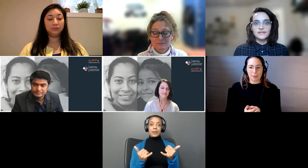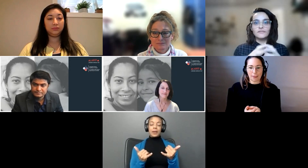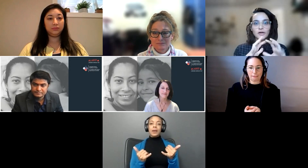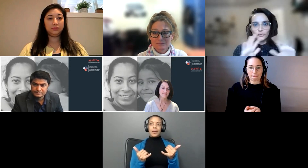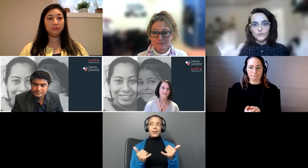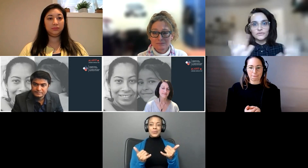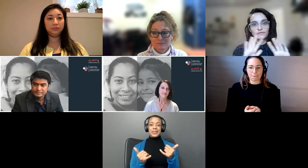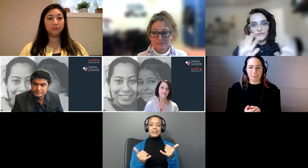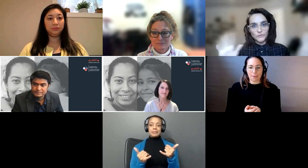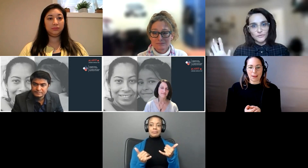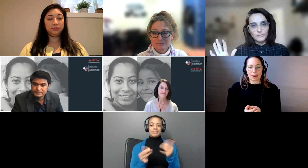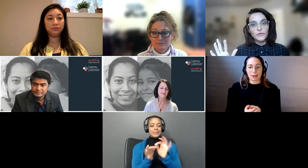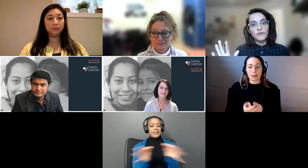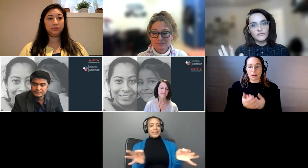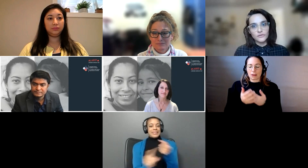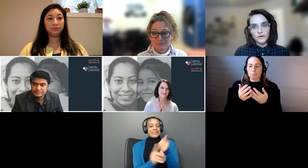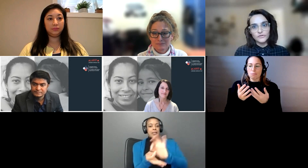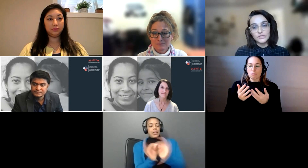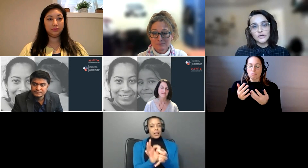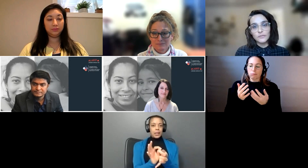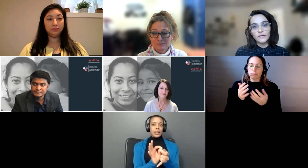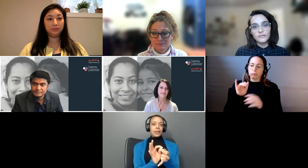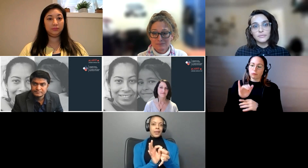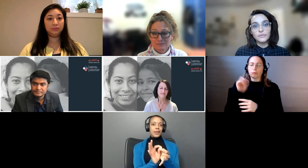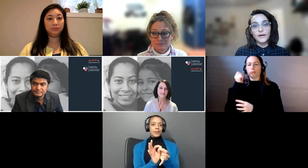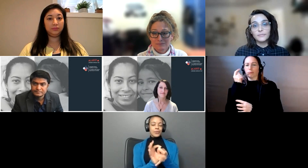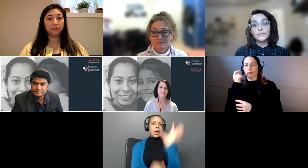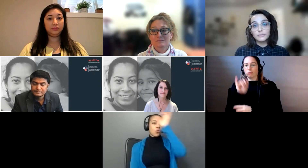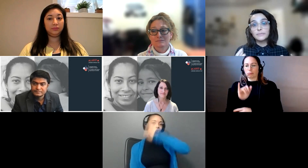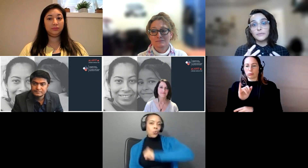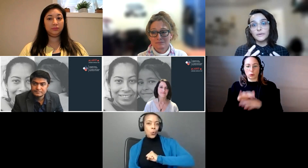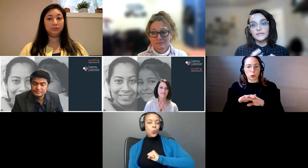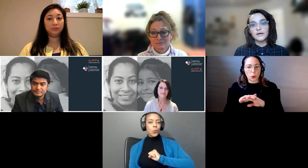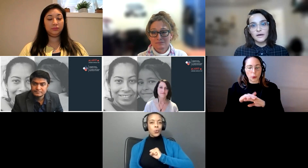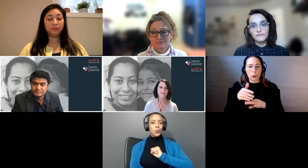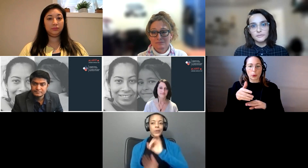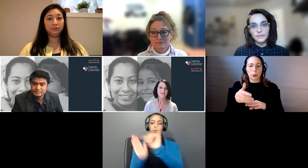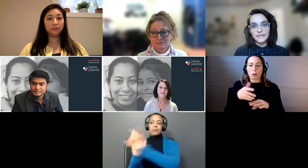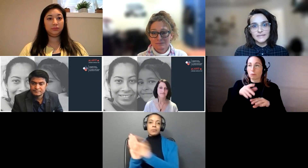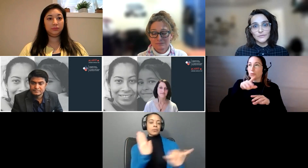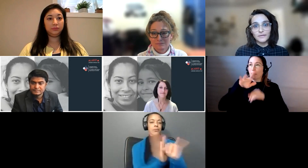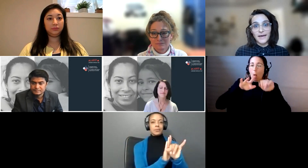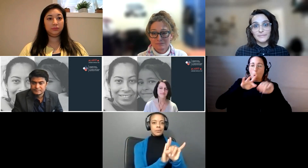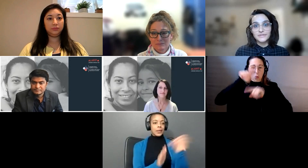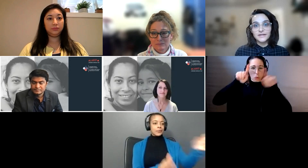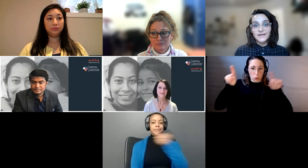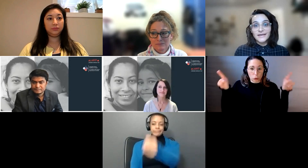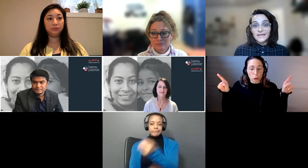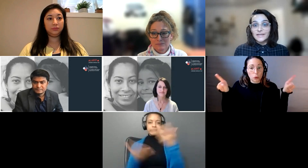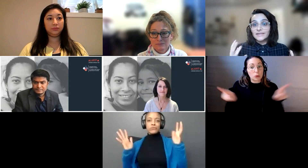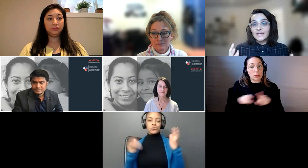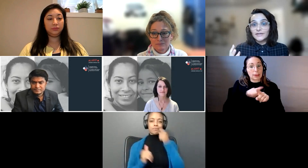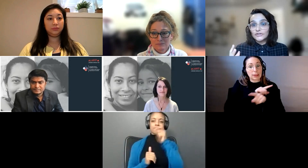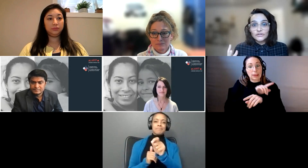c'est une interprétation qu'on donne partout dans le monde et qui touche les gens, qui des